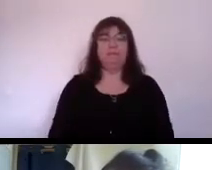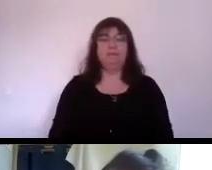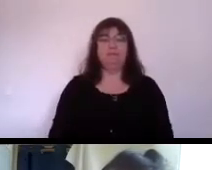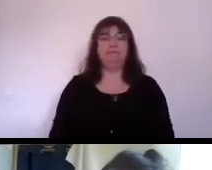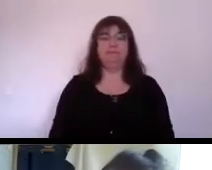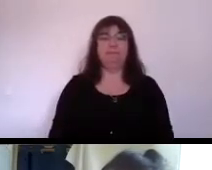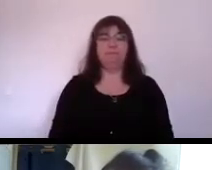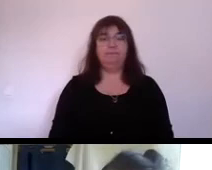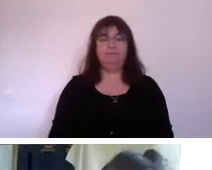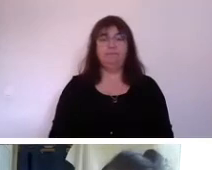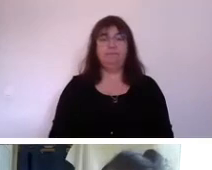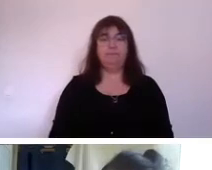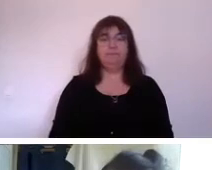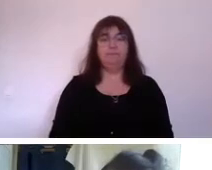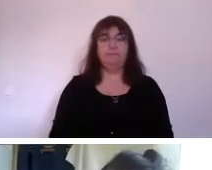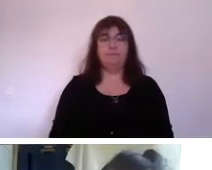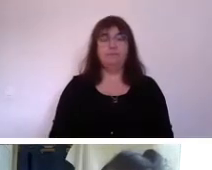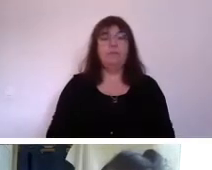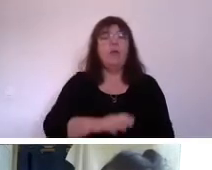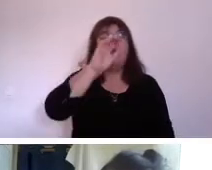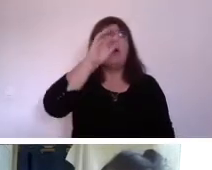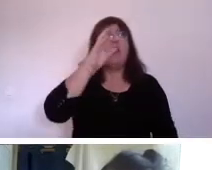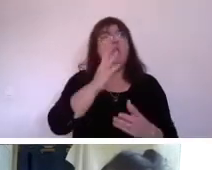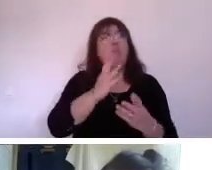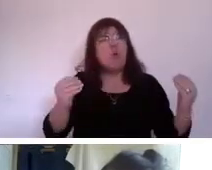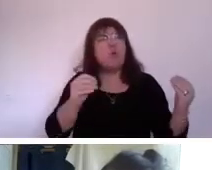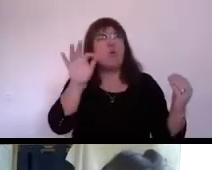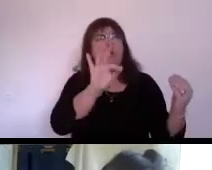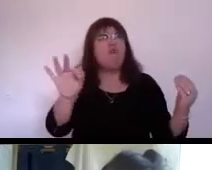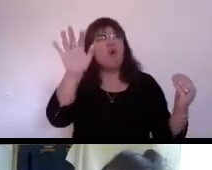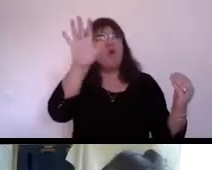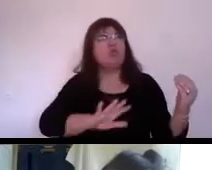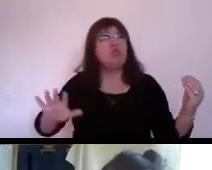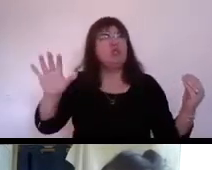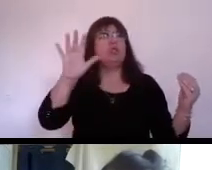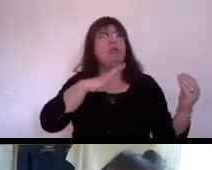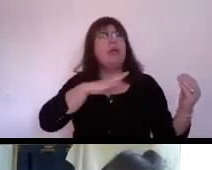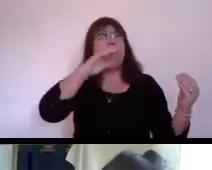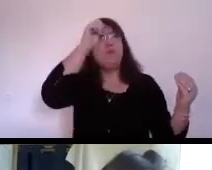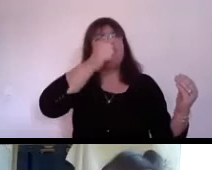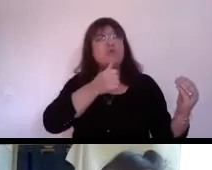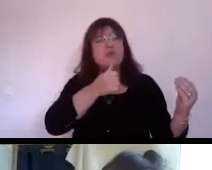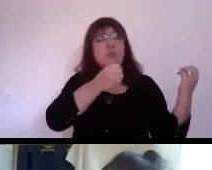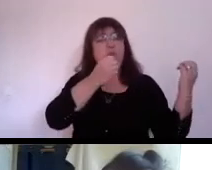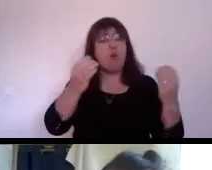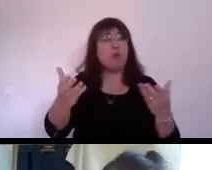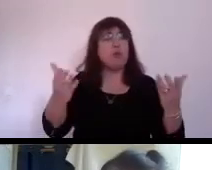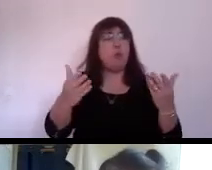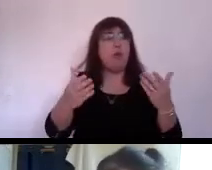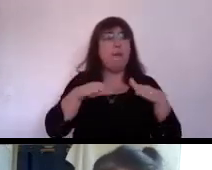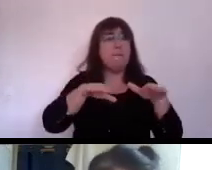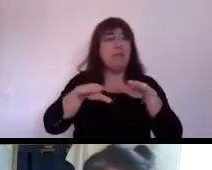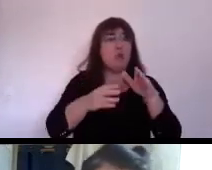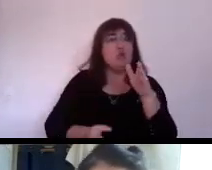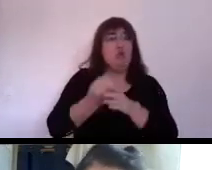De plus en plus de musées en France proposent ce mode de fonctionnement, et on est très contents parce